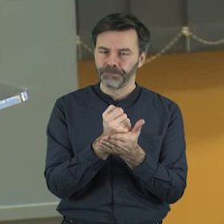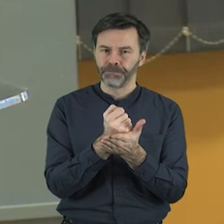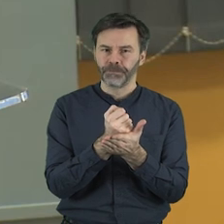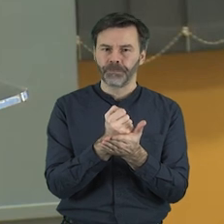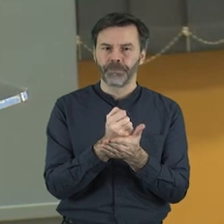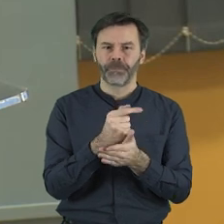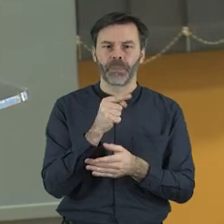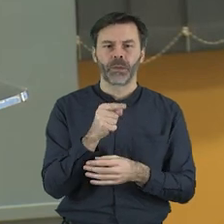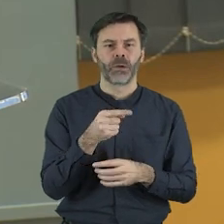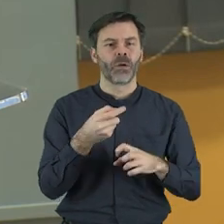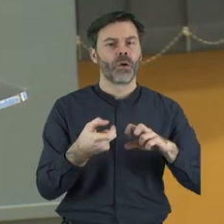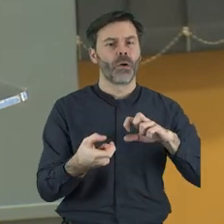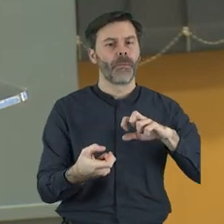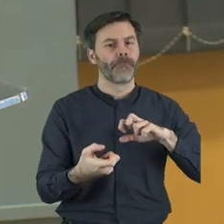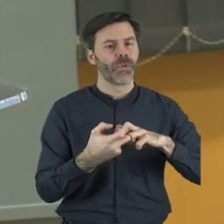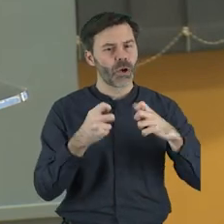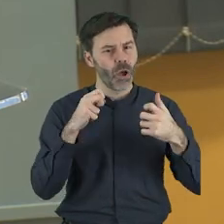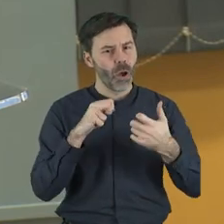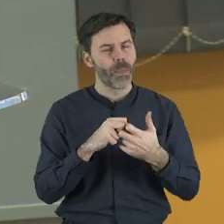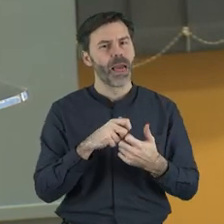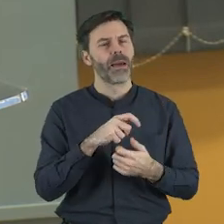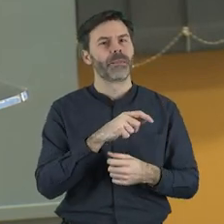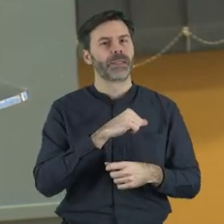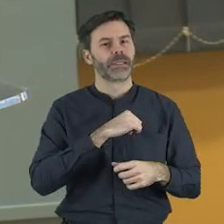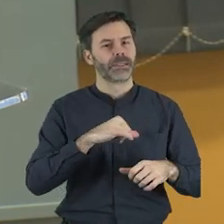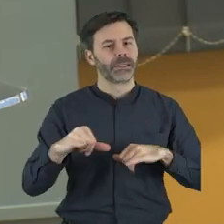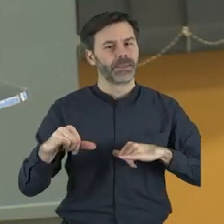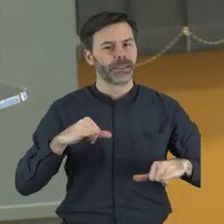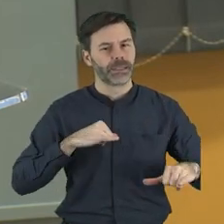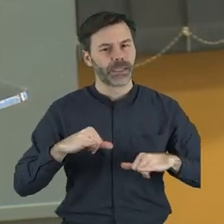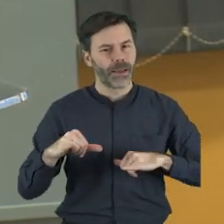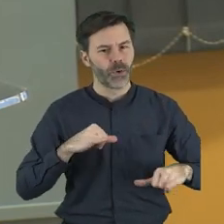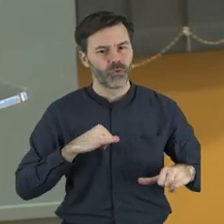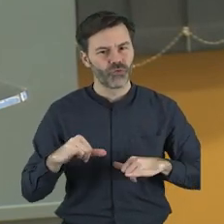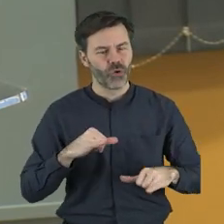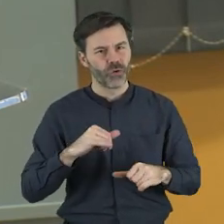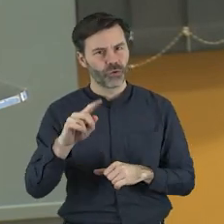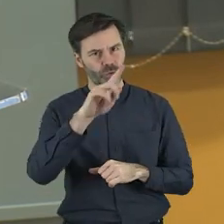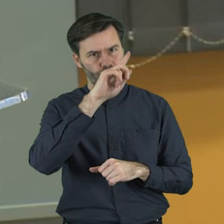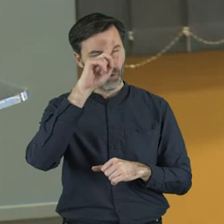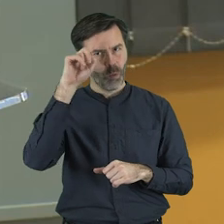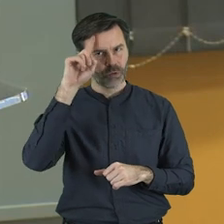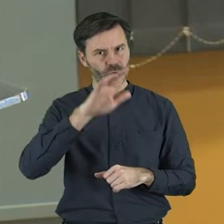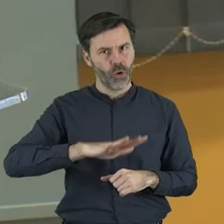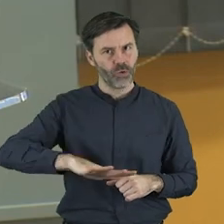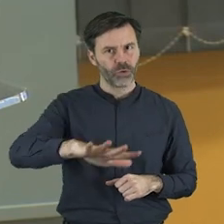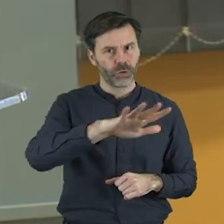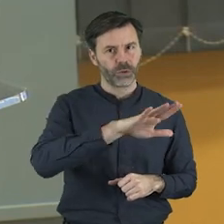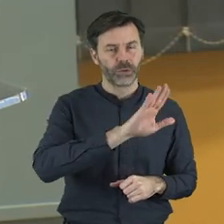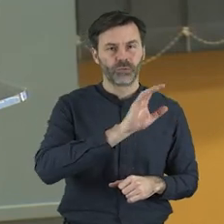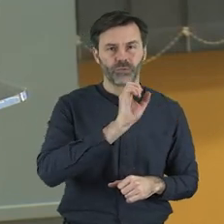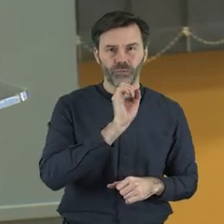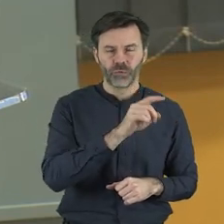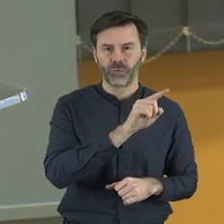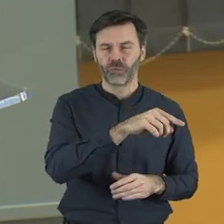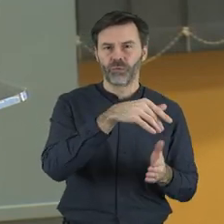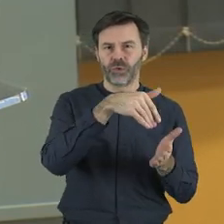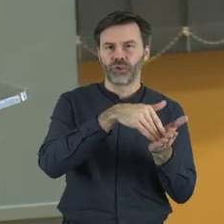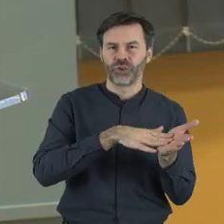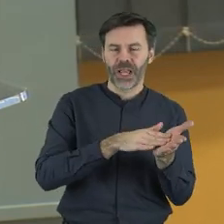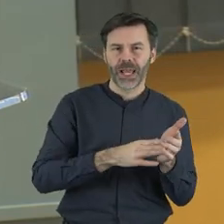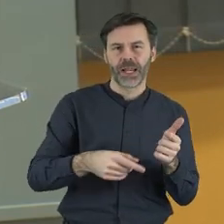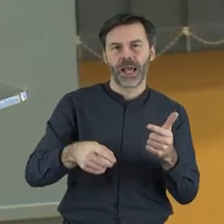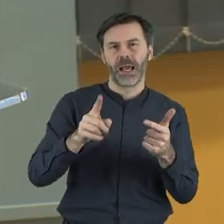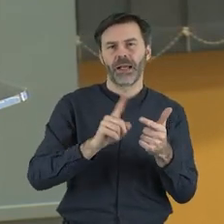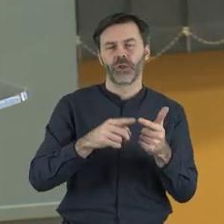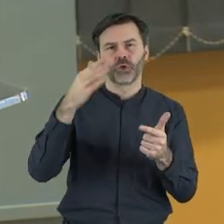samorządy i społeczności lokalne w Sieradzu, Zduńskiej Woli, Poddębicach i okolicznych powiatach,